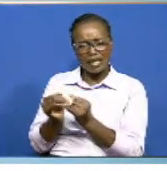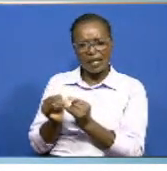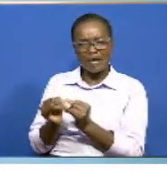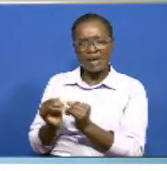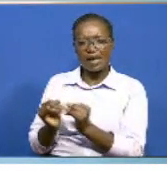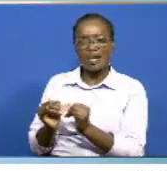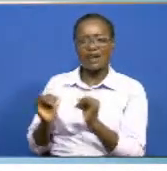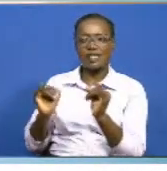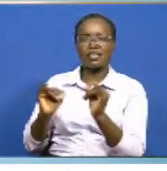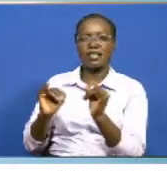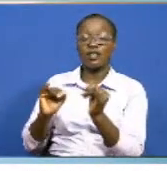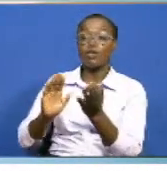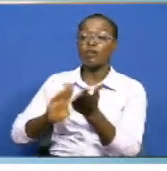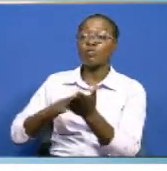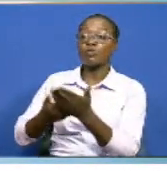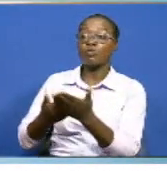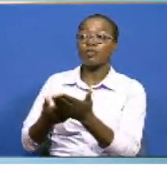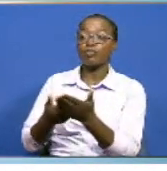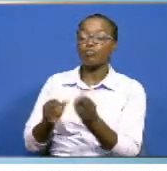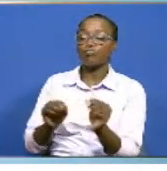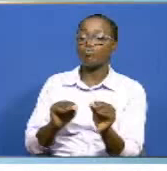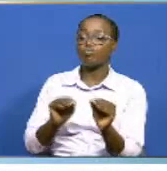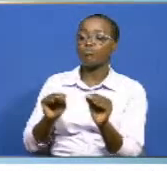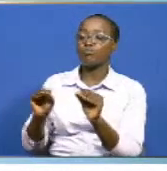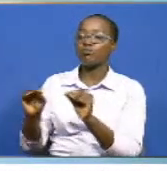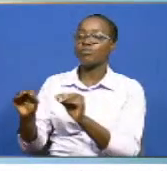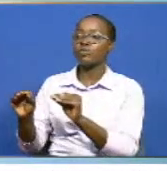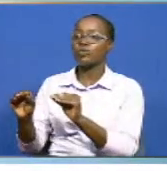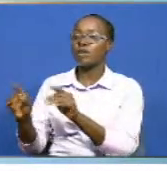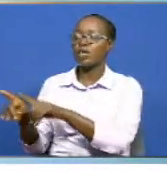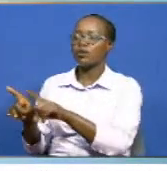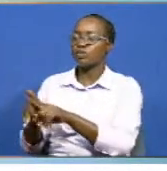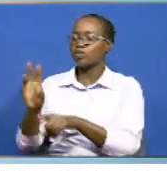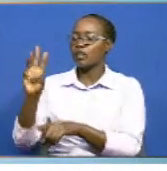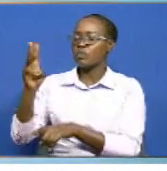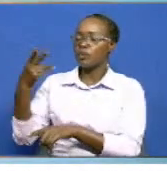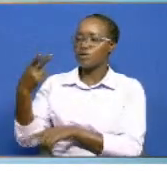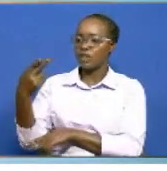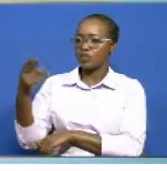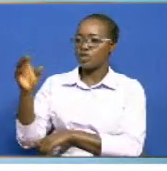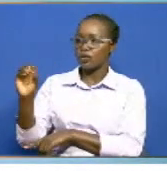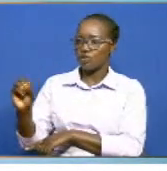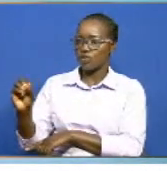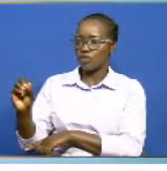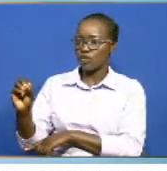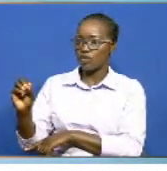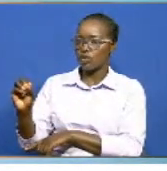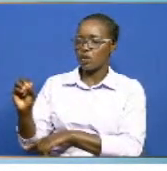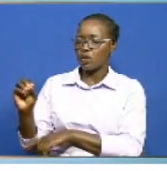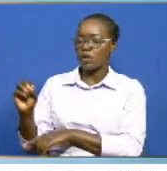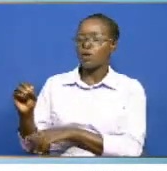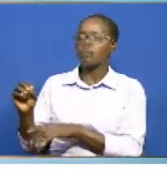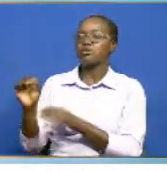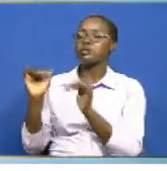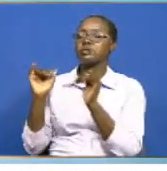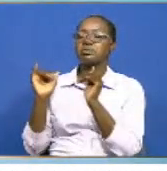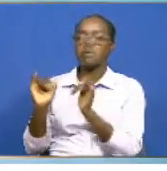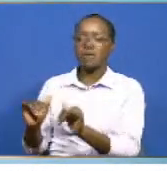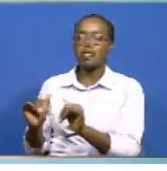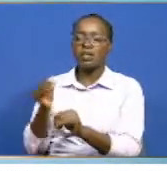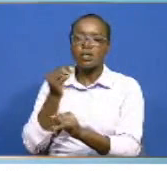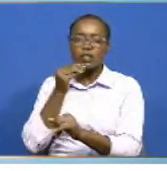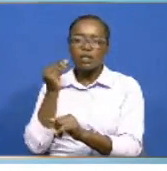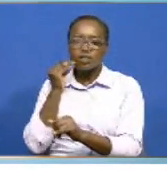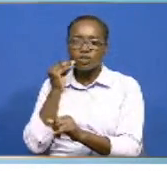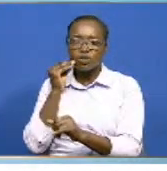yale mapendekezo kulingana na World Health Organization ili watu waweze kukaa nyumbani na